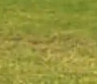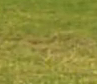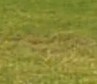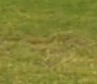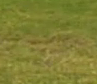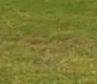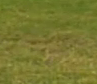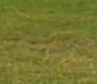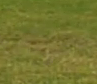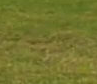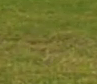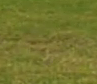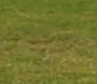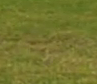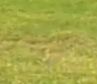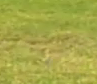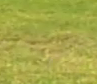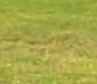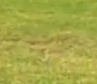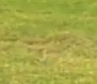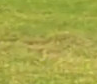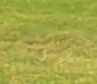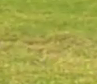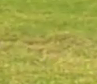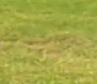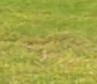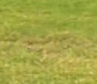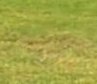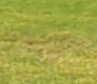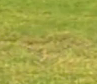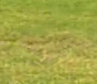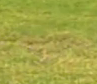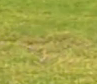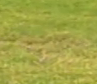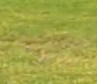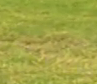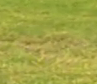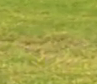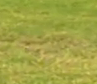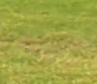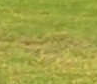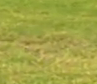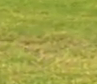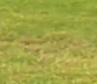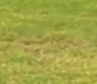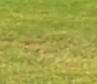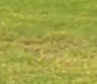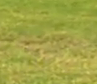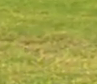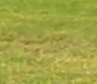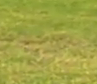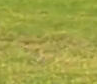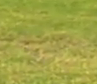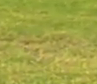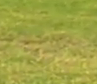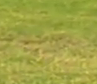Ujambo mtazamaji popote ulipo, karibu kwenye makala haya mapya ya kinyang'anyiro ambayo yatakuwa yanakujia kila siku ya Alhamisi